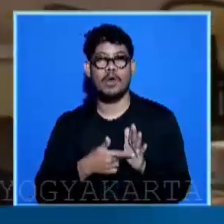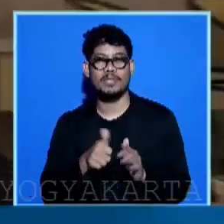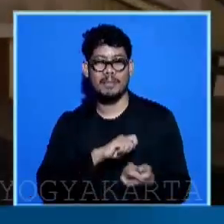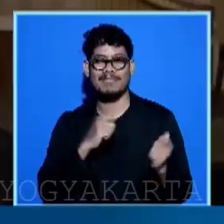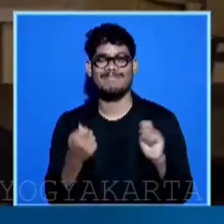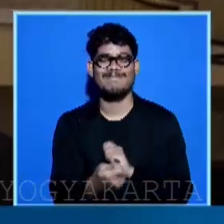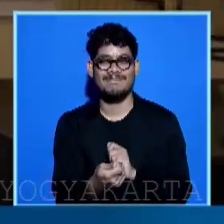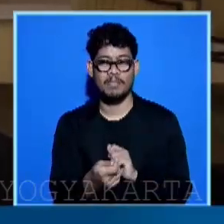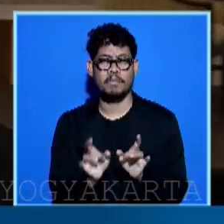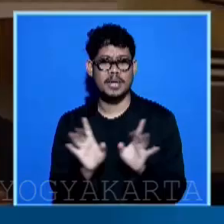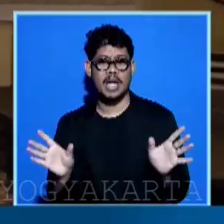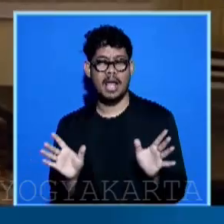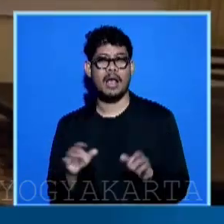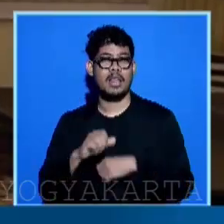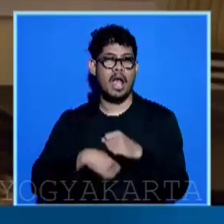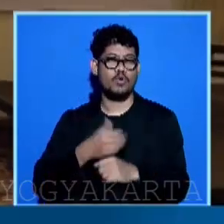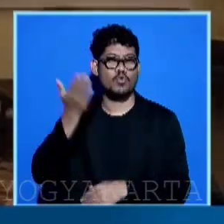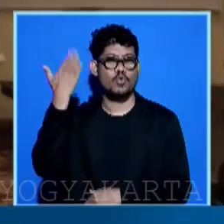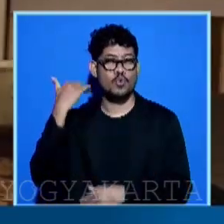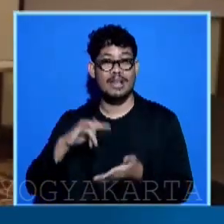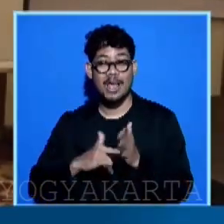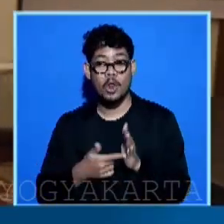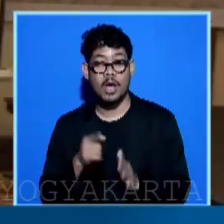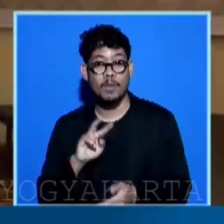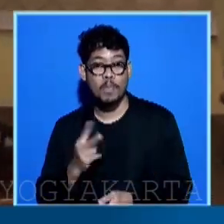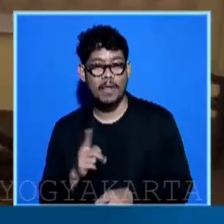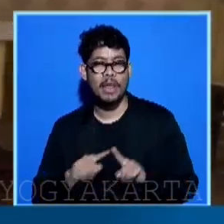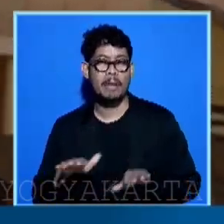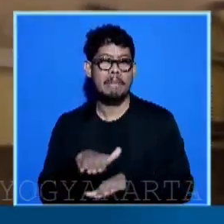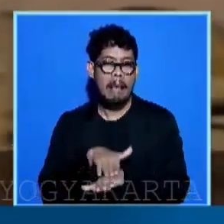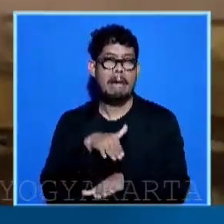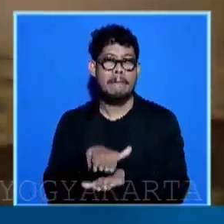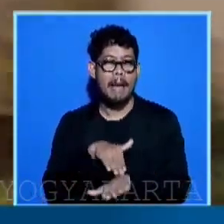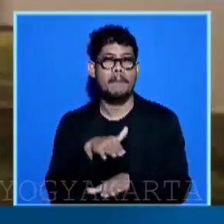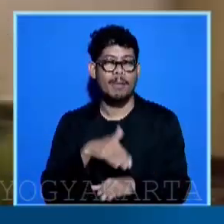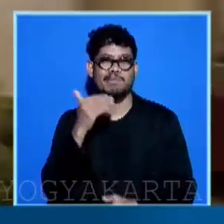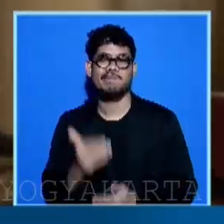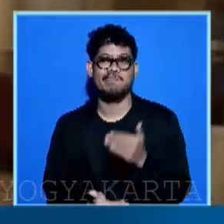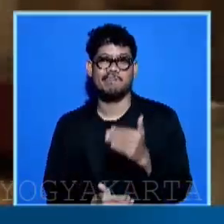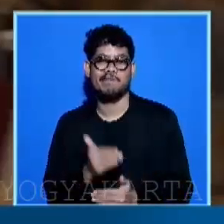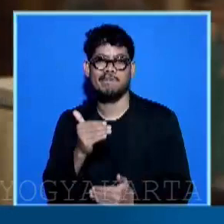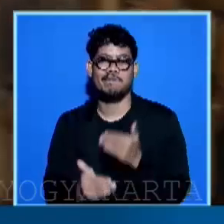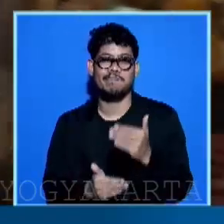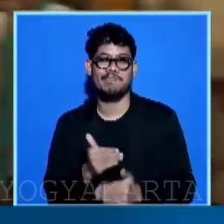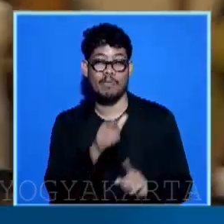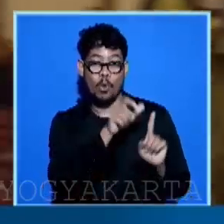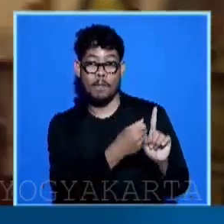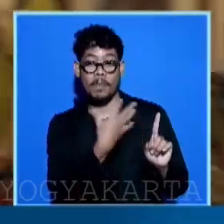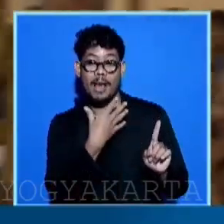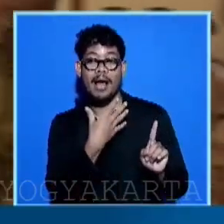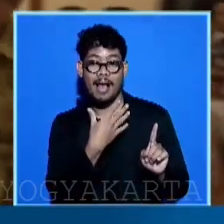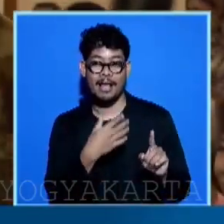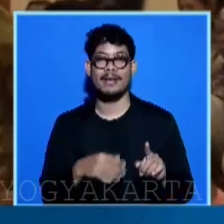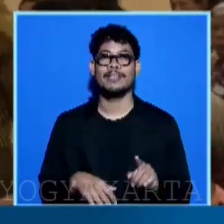yang perubahan teknologi terjadi secara pelan tokoh Humanis spiritual Anan Krishna mengatakan hal itu pada healing for